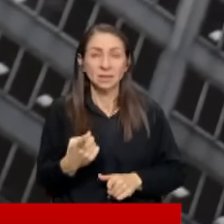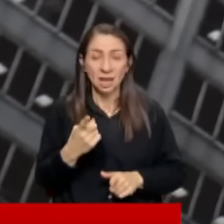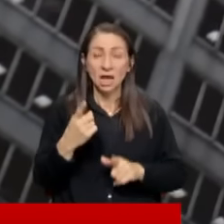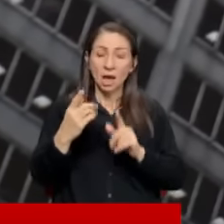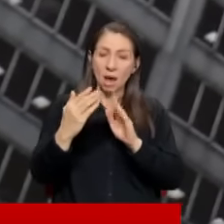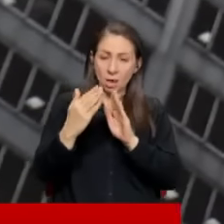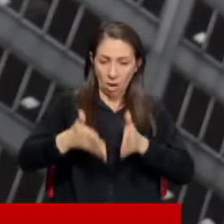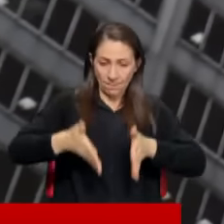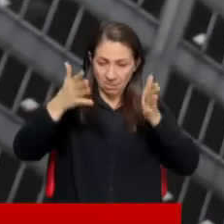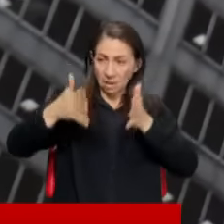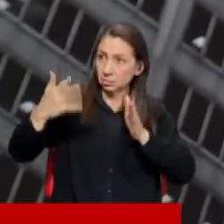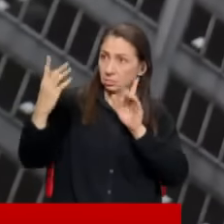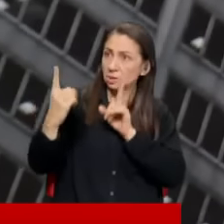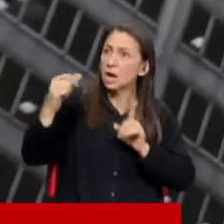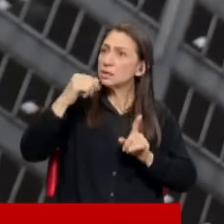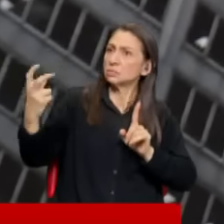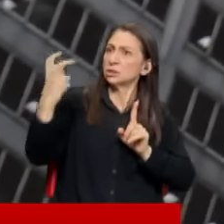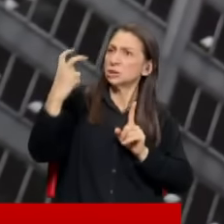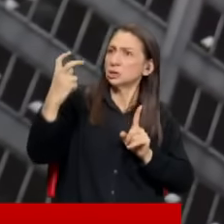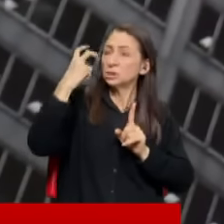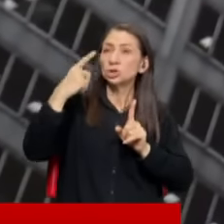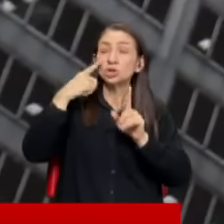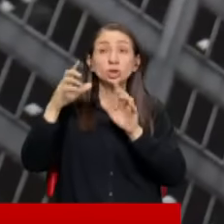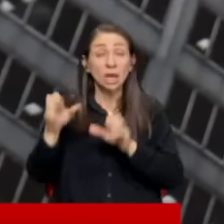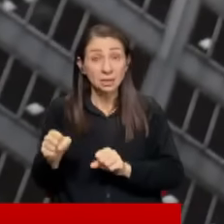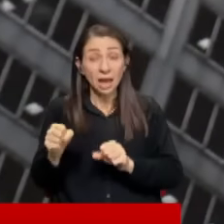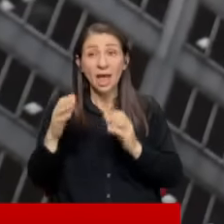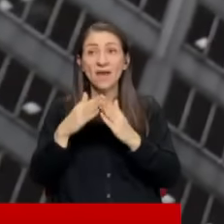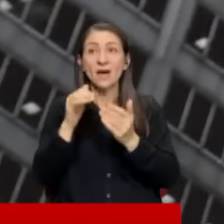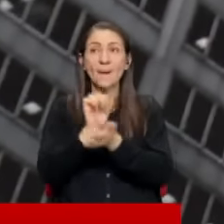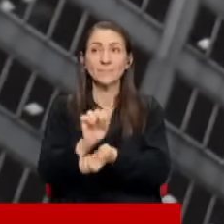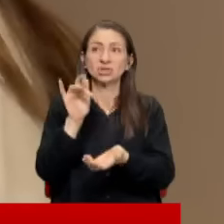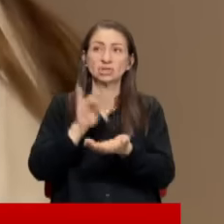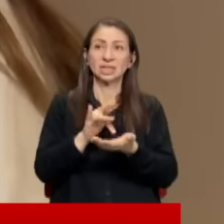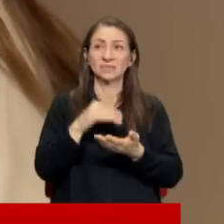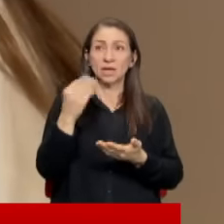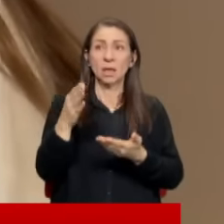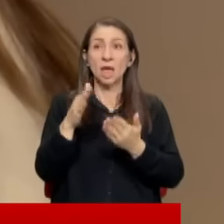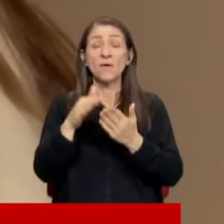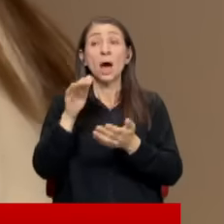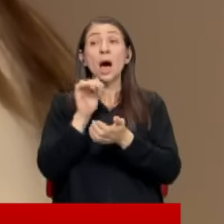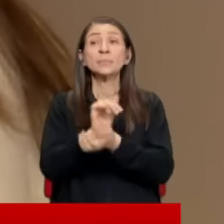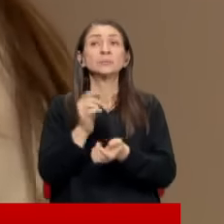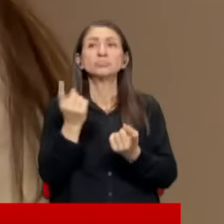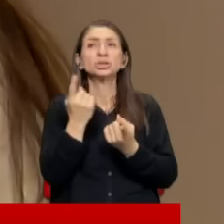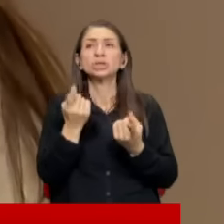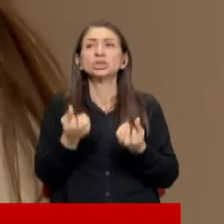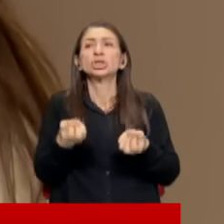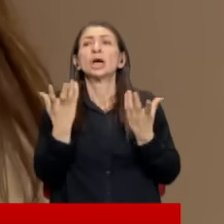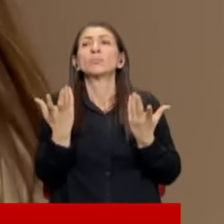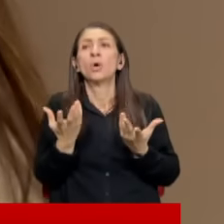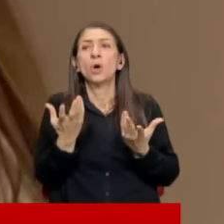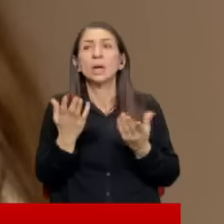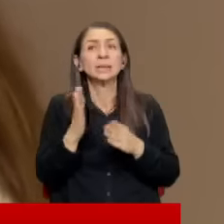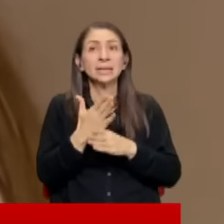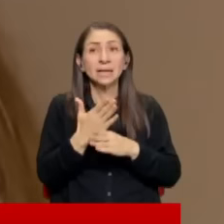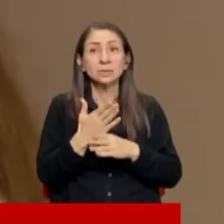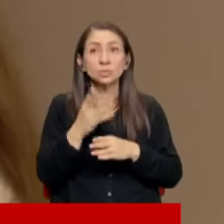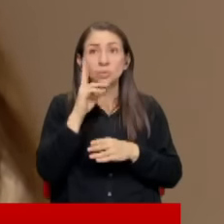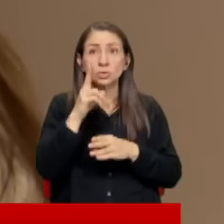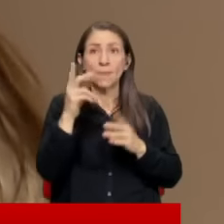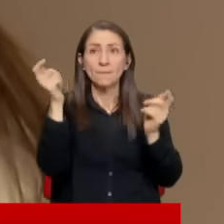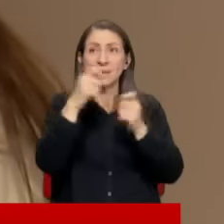Karşı apartmandaki o saplantılı aşık gözaltına alındı, ev hapsi cezası verildi. Ev hapsi olması da bir anlam ifade etmiyor.